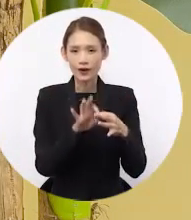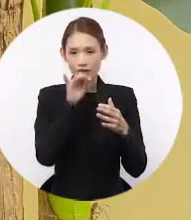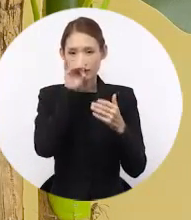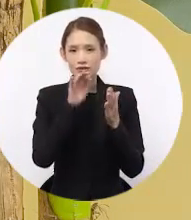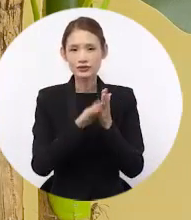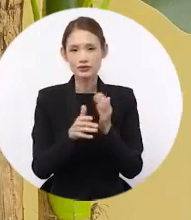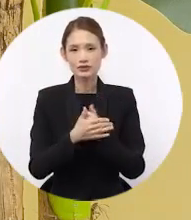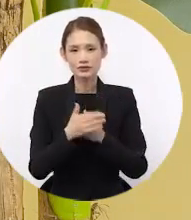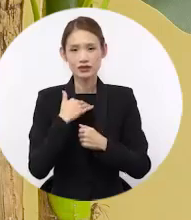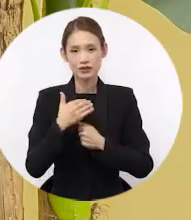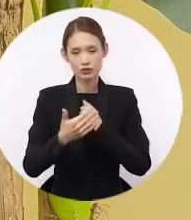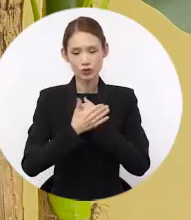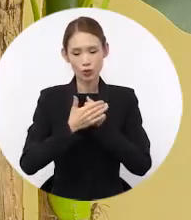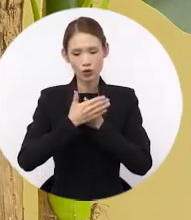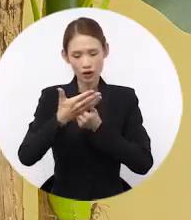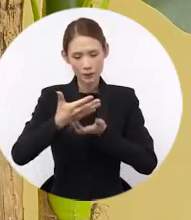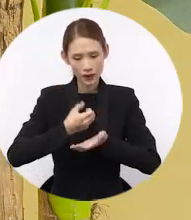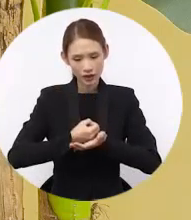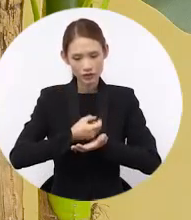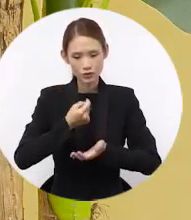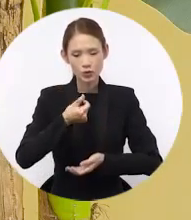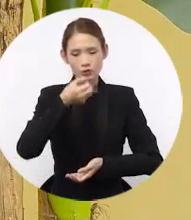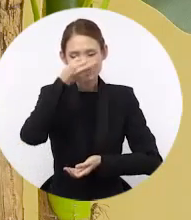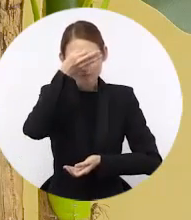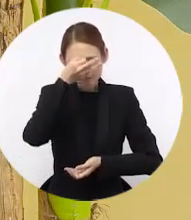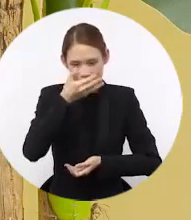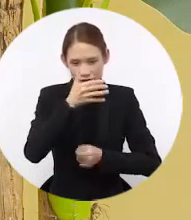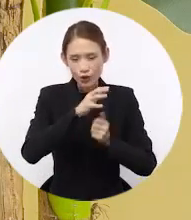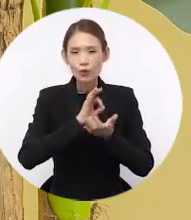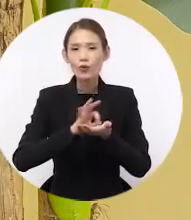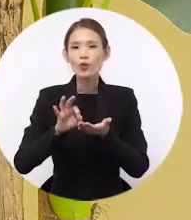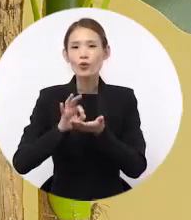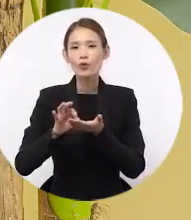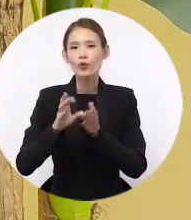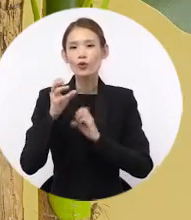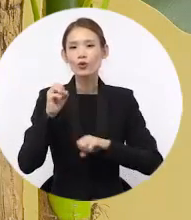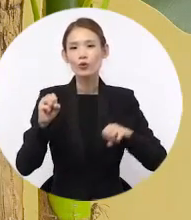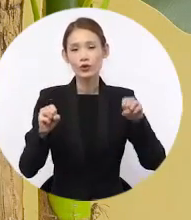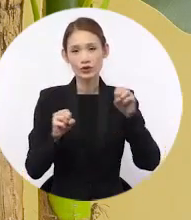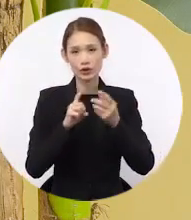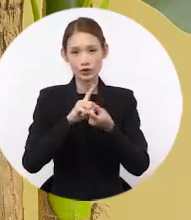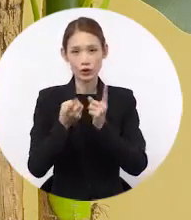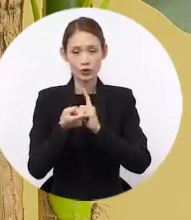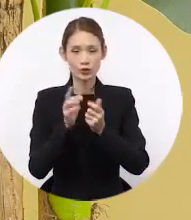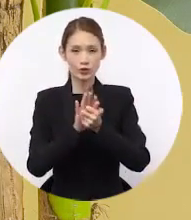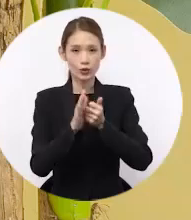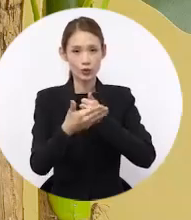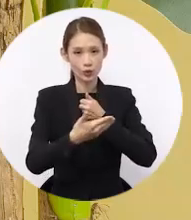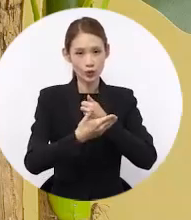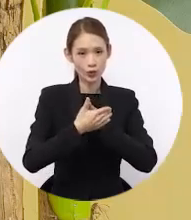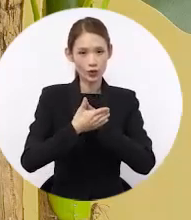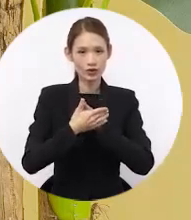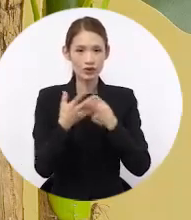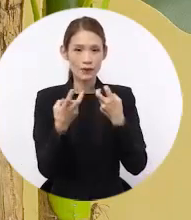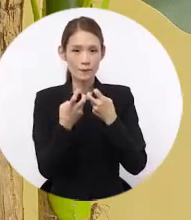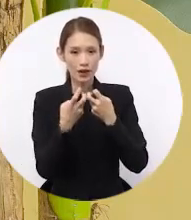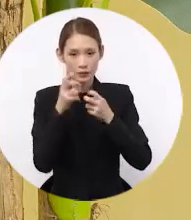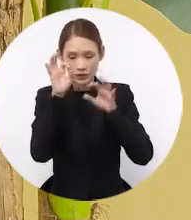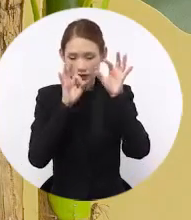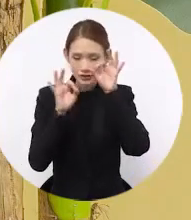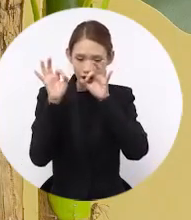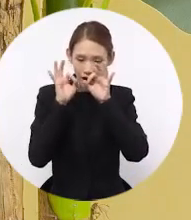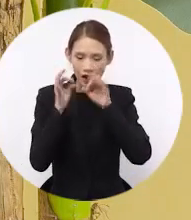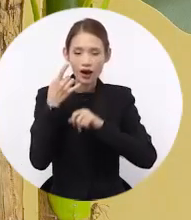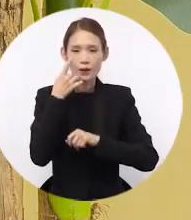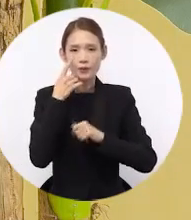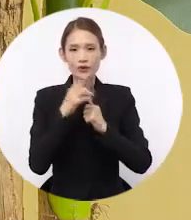맺을 때 내가 도움을 받는 게 미안하니까 조금 이런 제도를 활용해서 오히려 서로 도움을 줄 수 있는 그런 방법들을